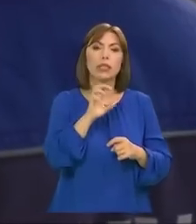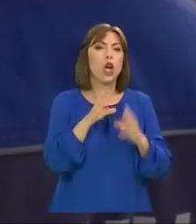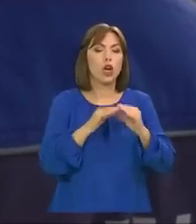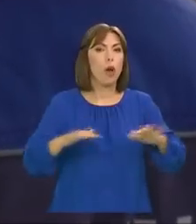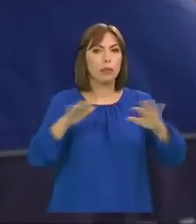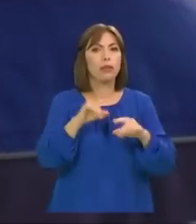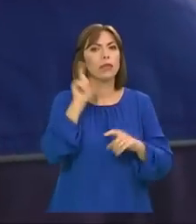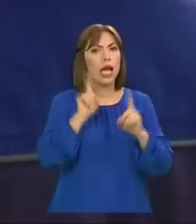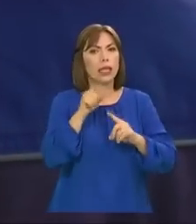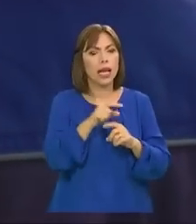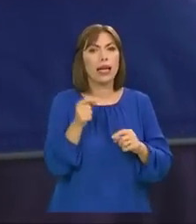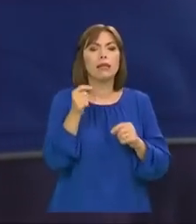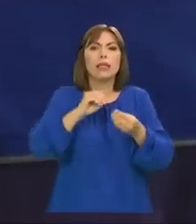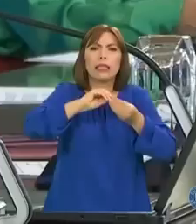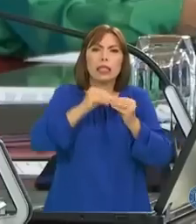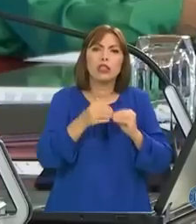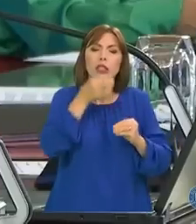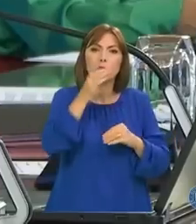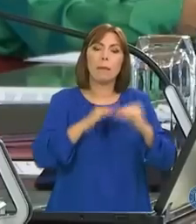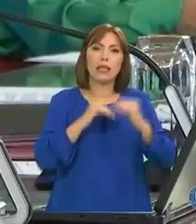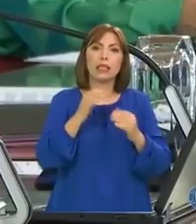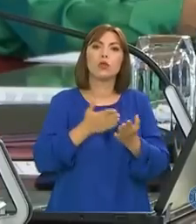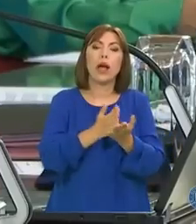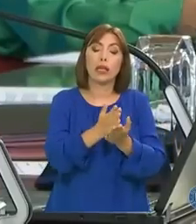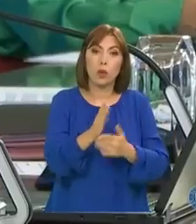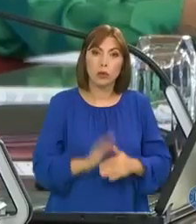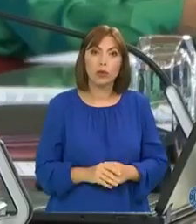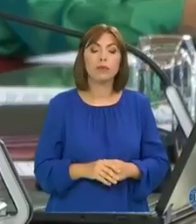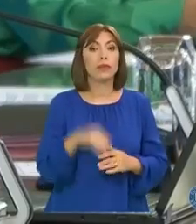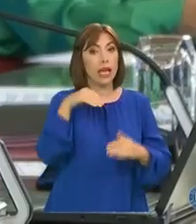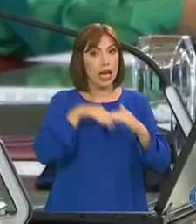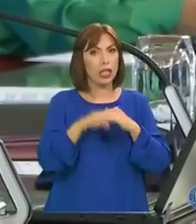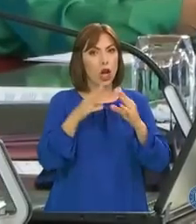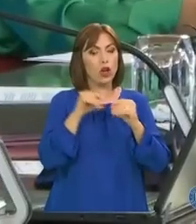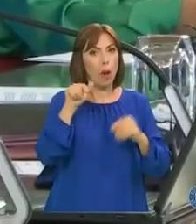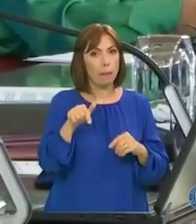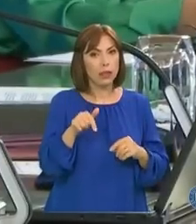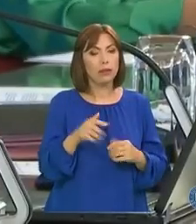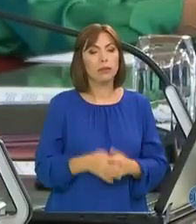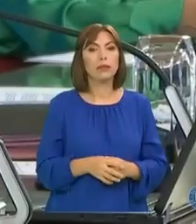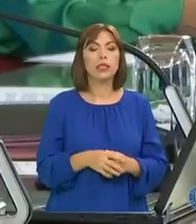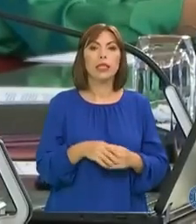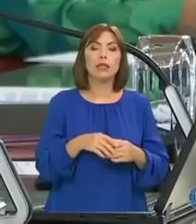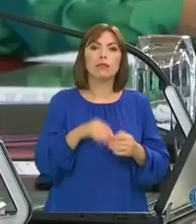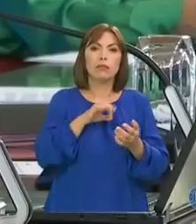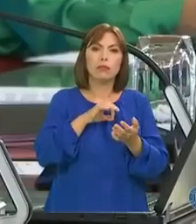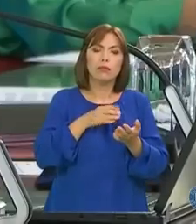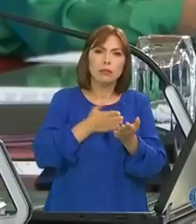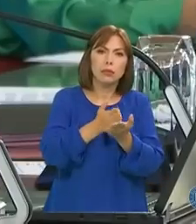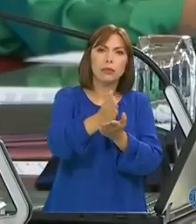Cel puțin asta spune ministrul agriculturii. În România s-a recoltat